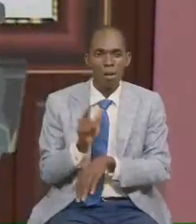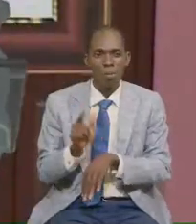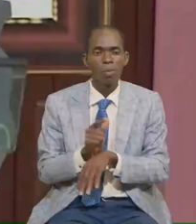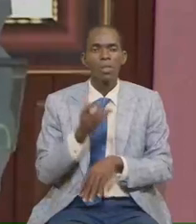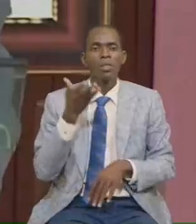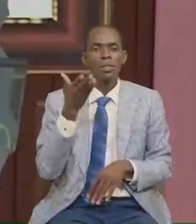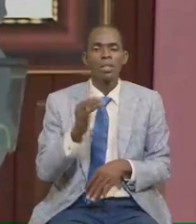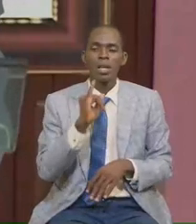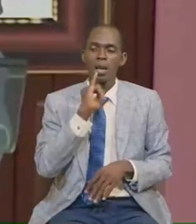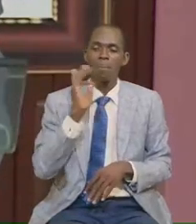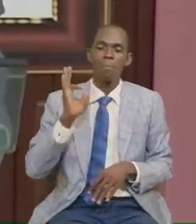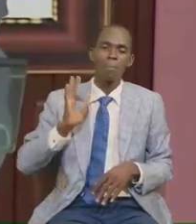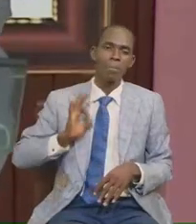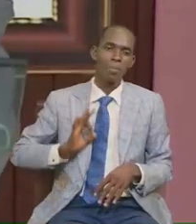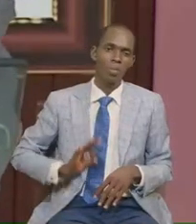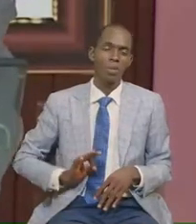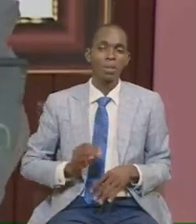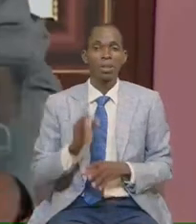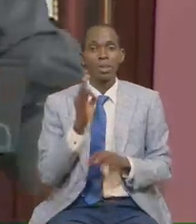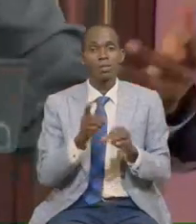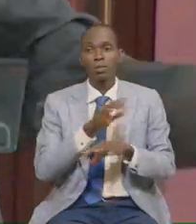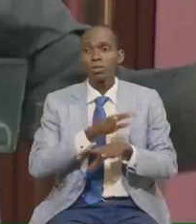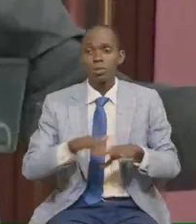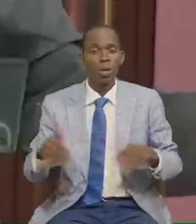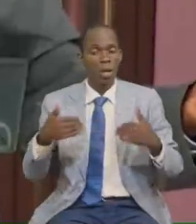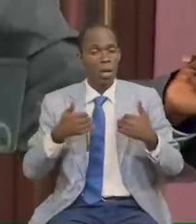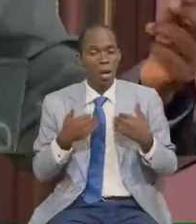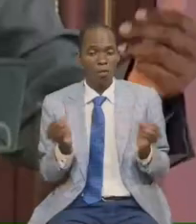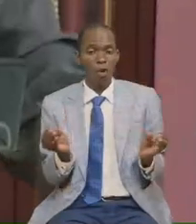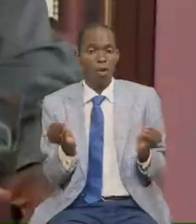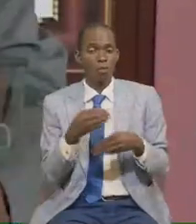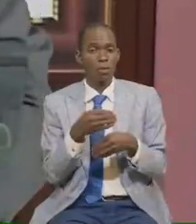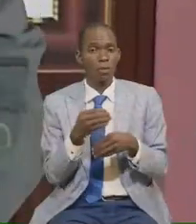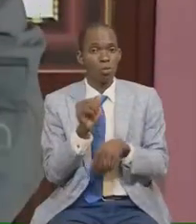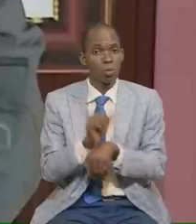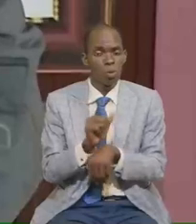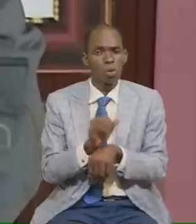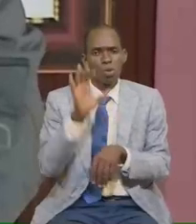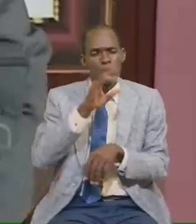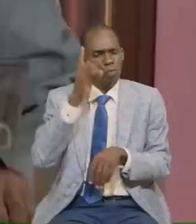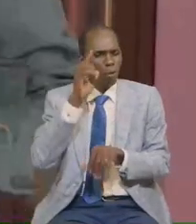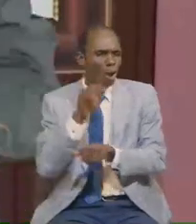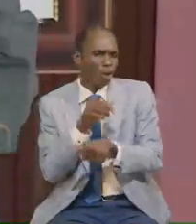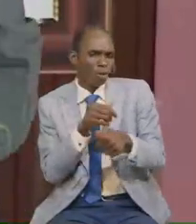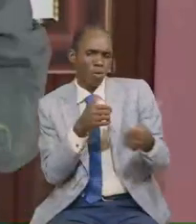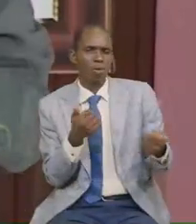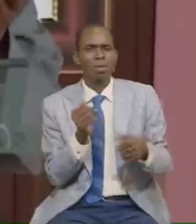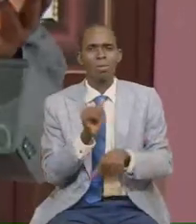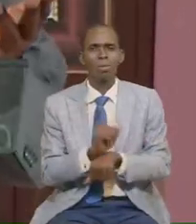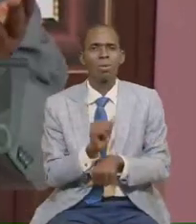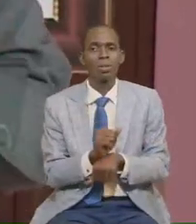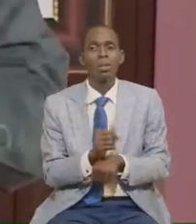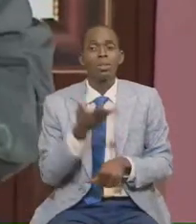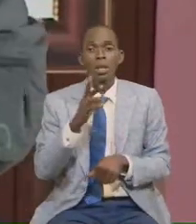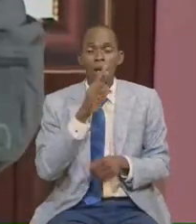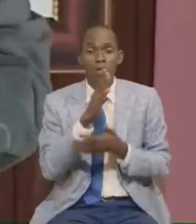l'abondance. » Si tu n'as pas encore un travail au bureau, cherche un travail manuel. Il y a même des